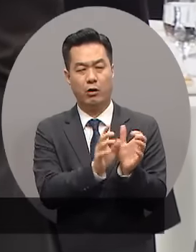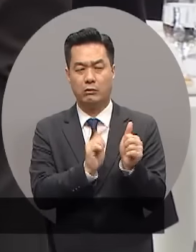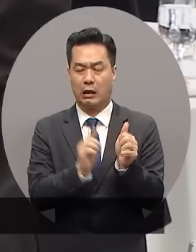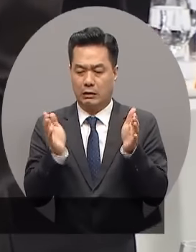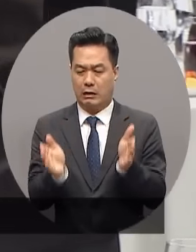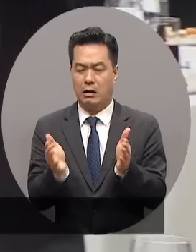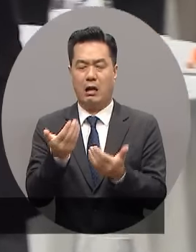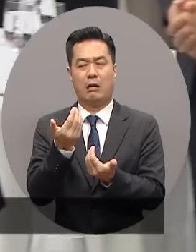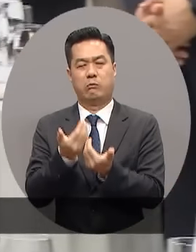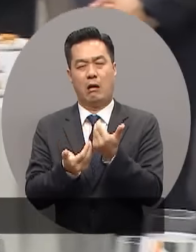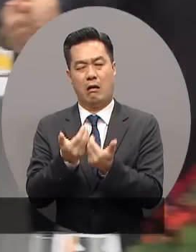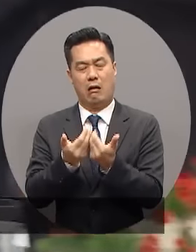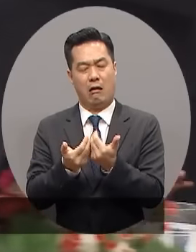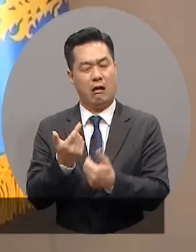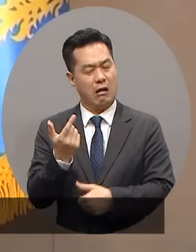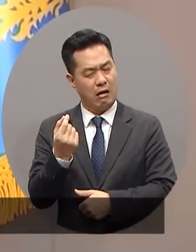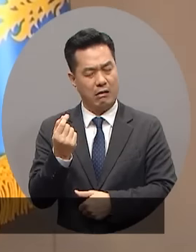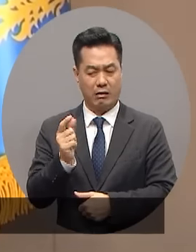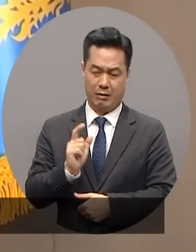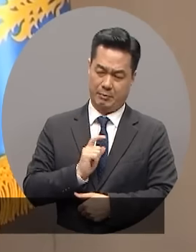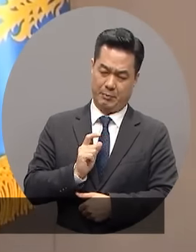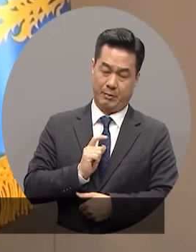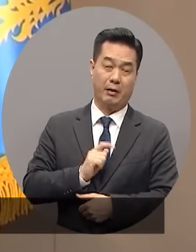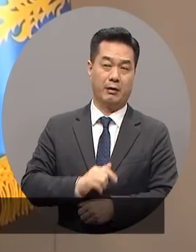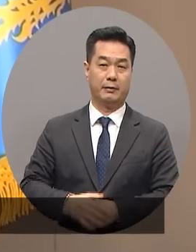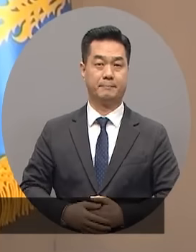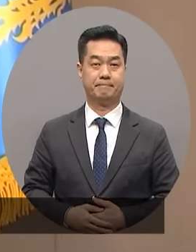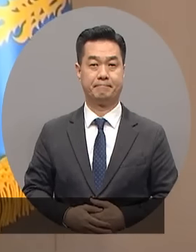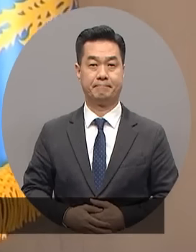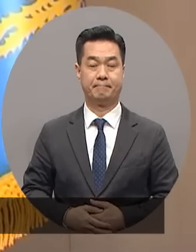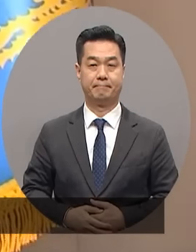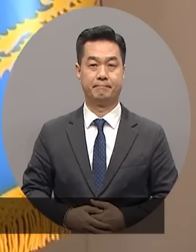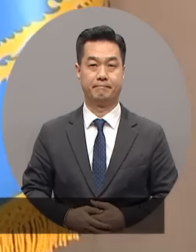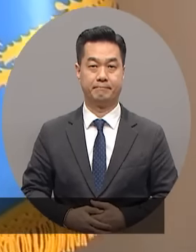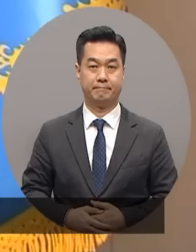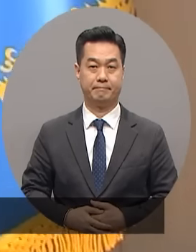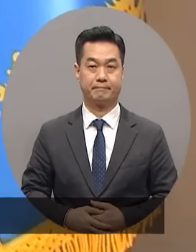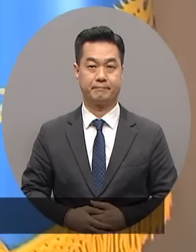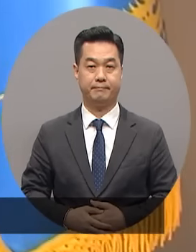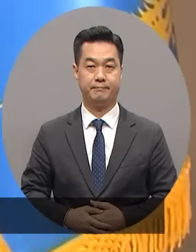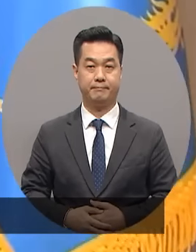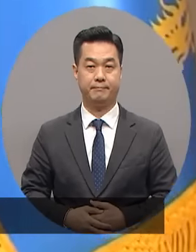영향을 미친 것이라는 해석이 나오고 있습니다. MBC 뉴스 이남호입니다.